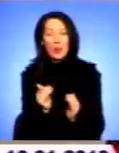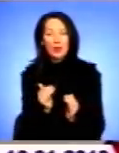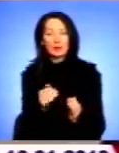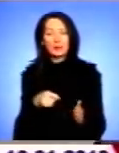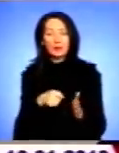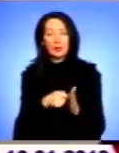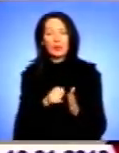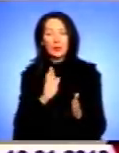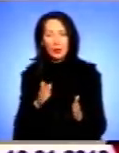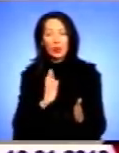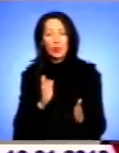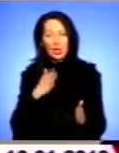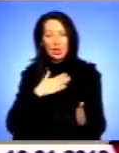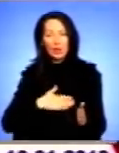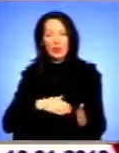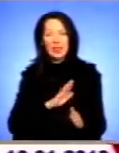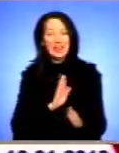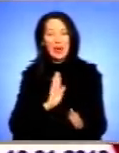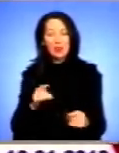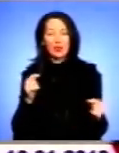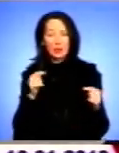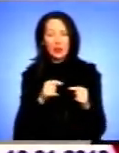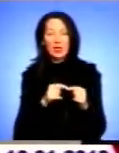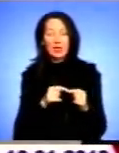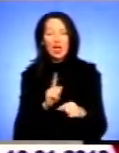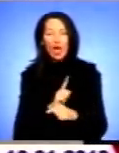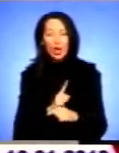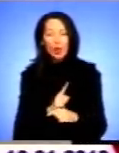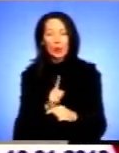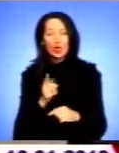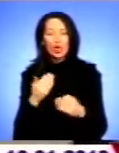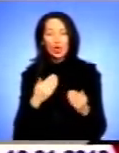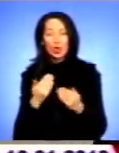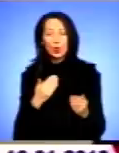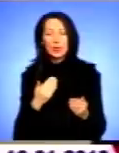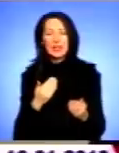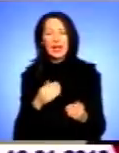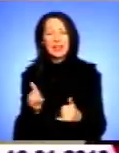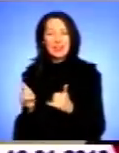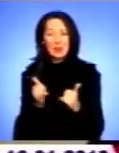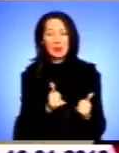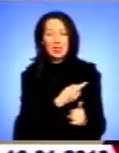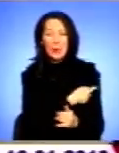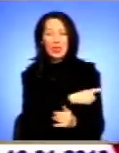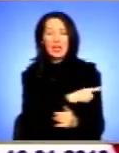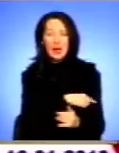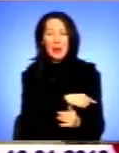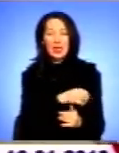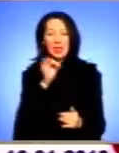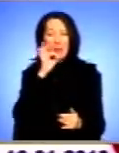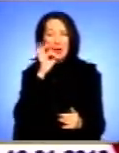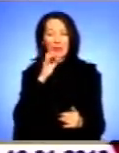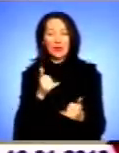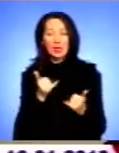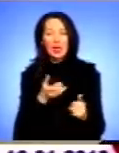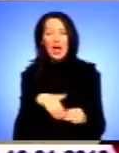буде, воно буде задовільним, але не буде відповідати певним стандартам. Що стосується забезпечення медикаментами, без сумніву, то для всіх